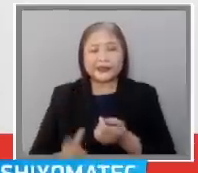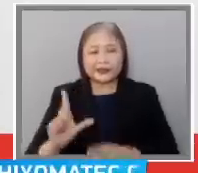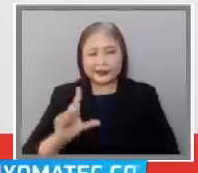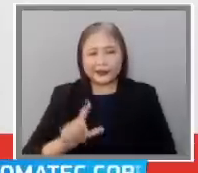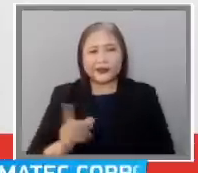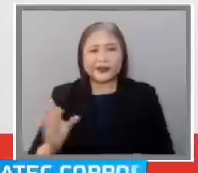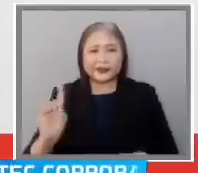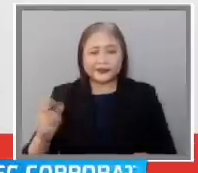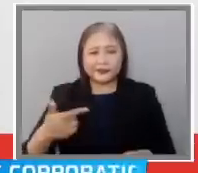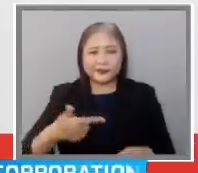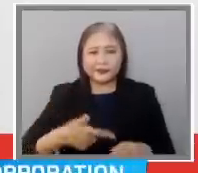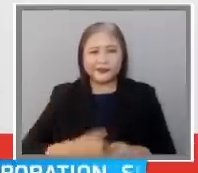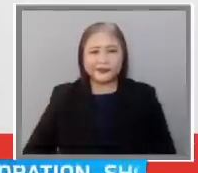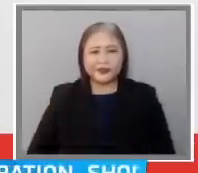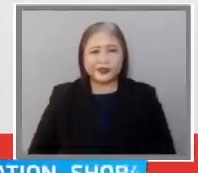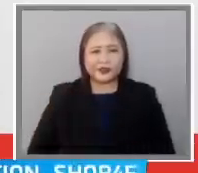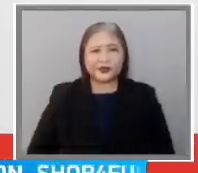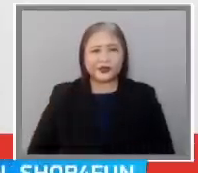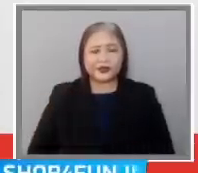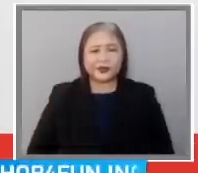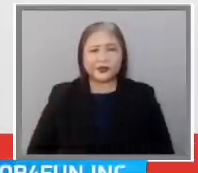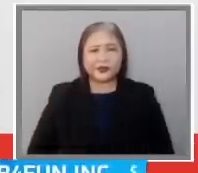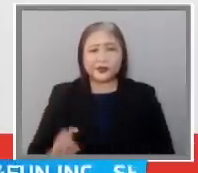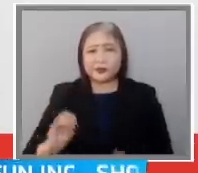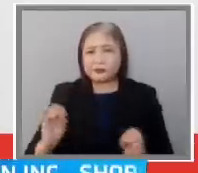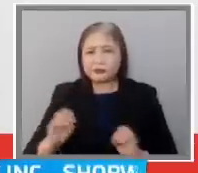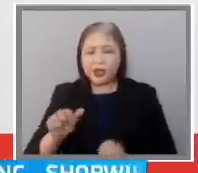anunsyo ang iba pang oil companies.